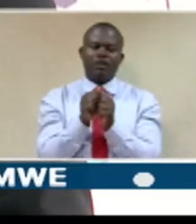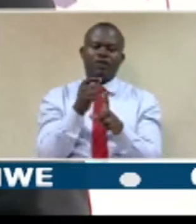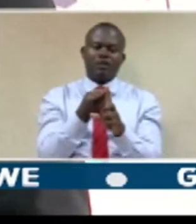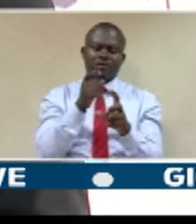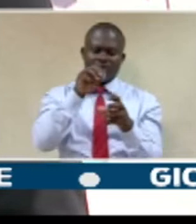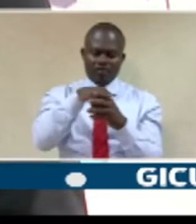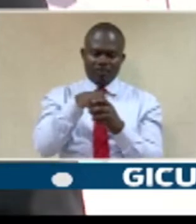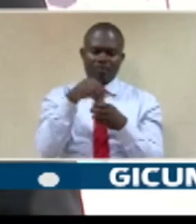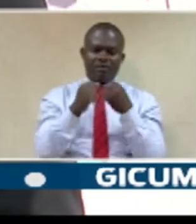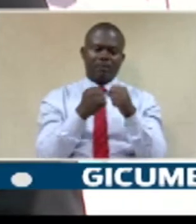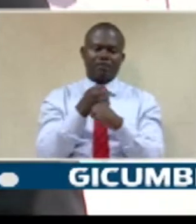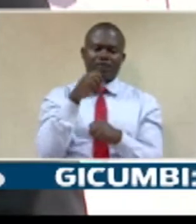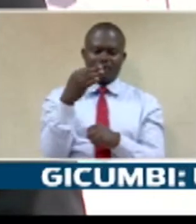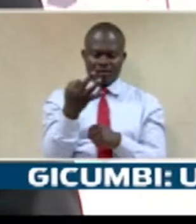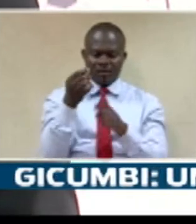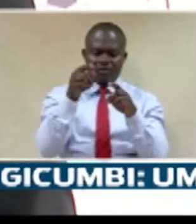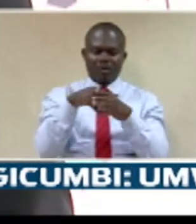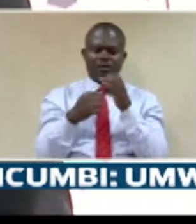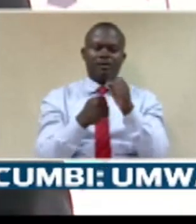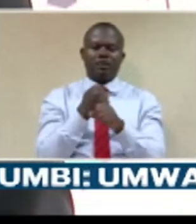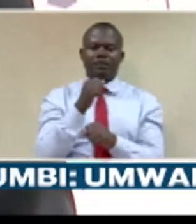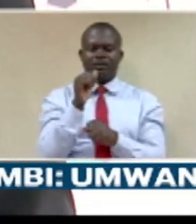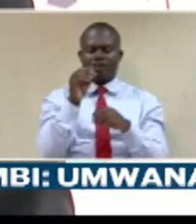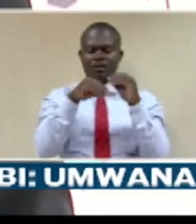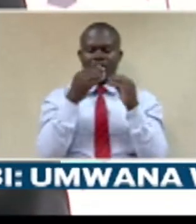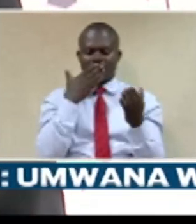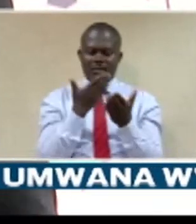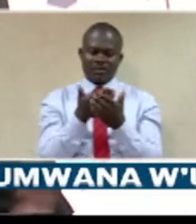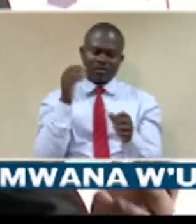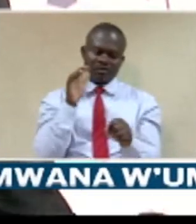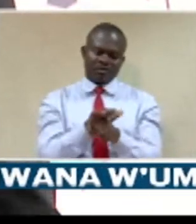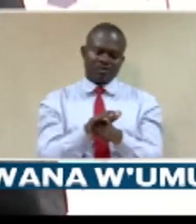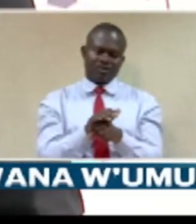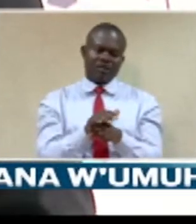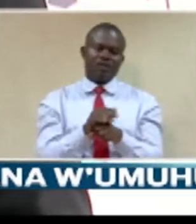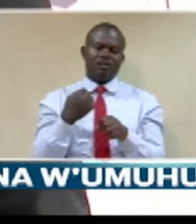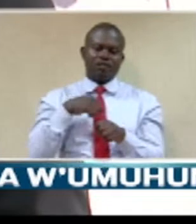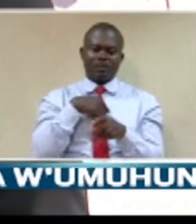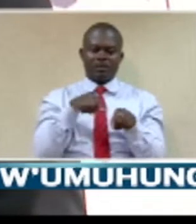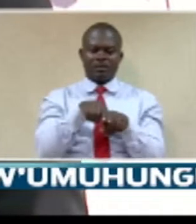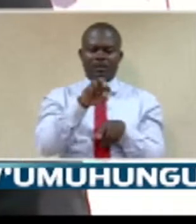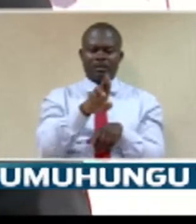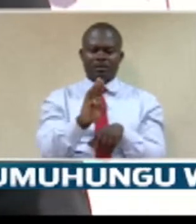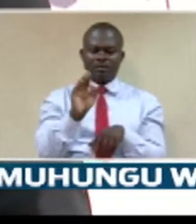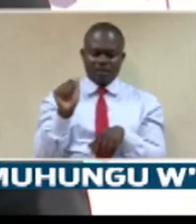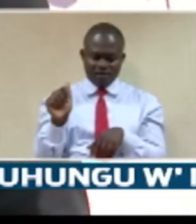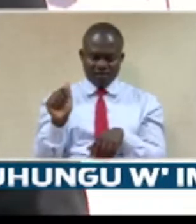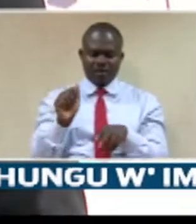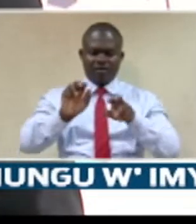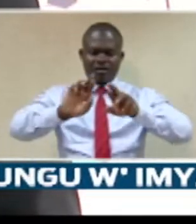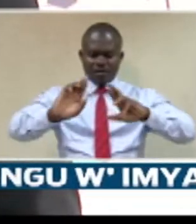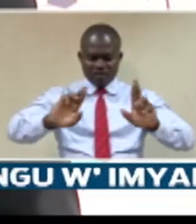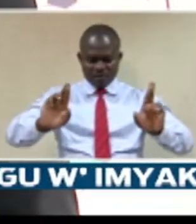bizavamo muri imyaka itatu, umusaruro uzavamo imyaka itatu ari umusaruro mwiza cyane. Twebwe nka RBA turi